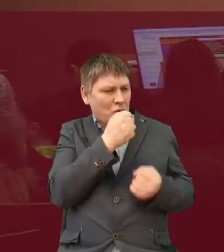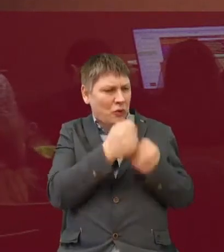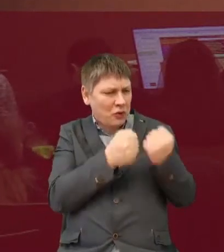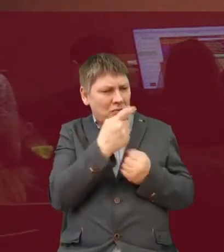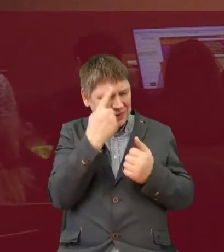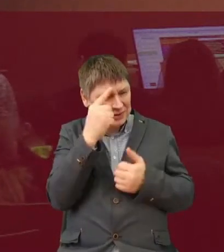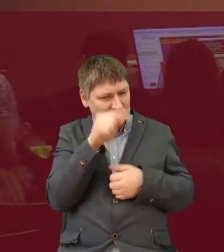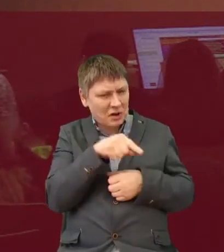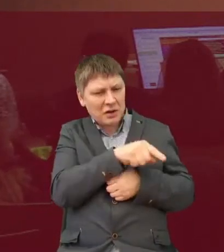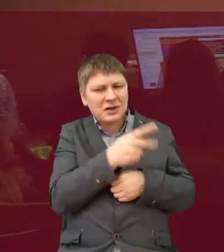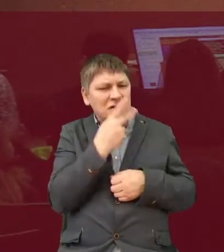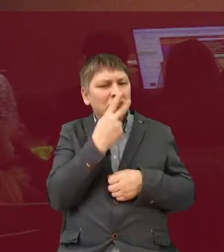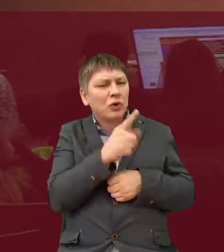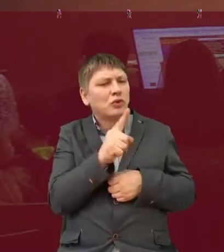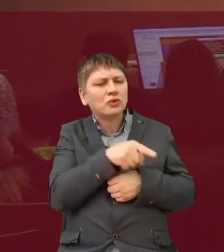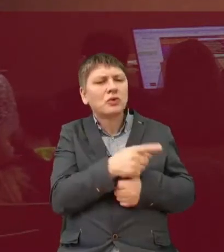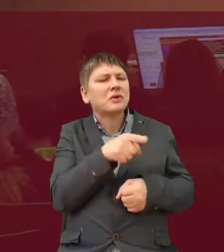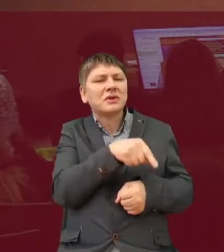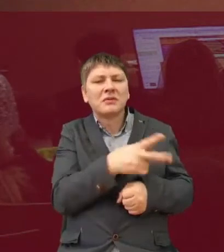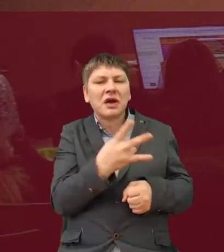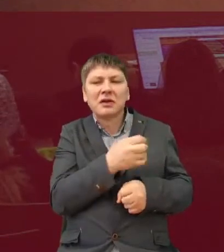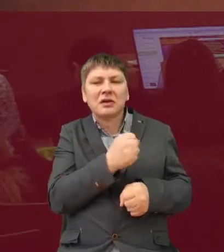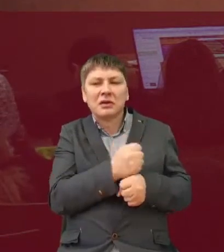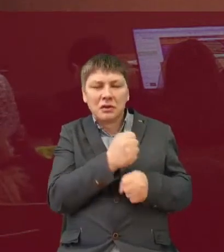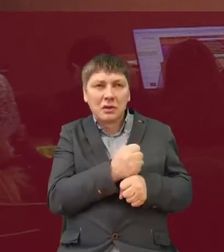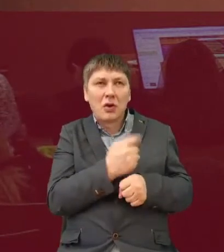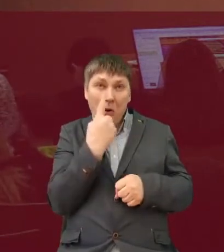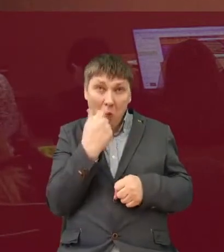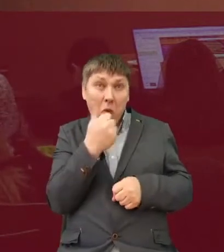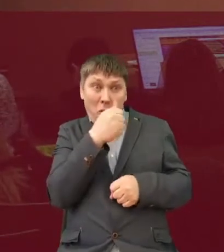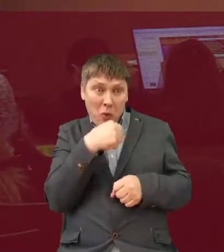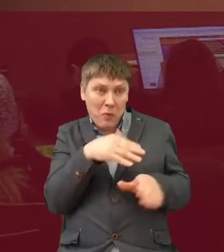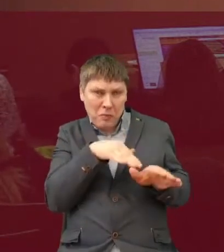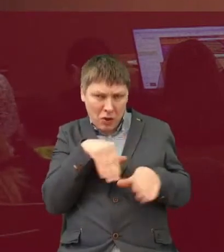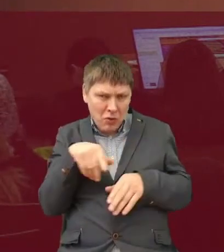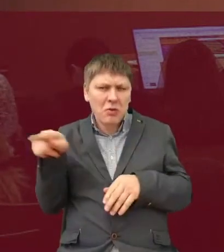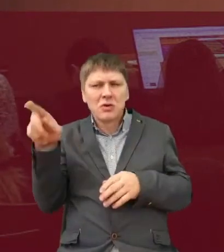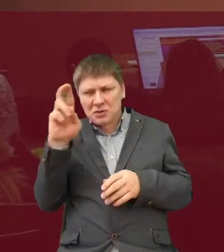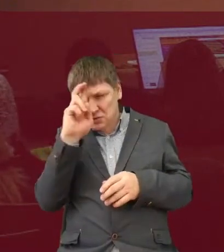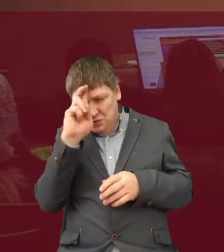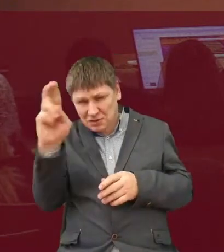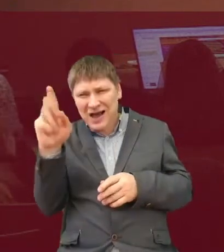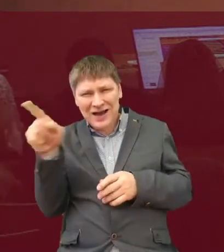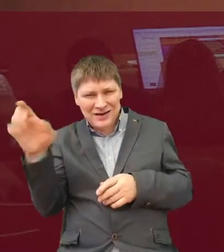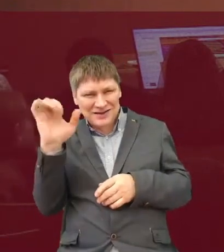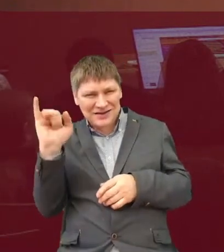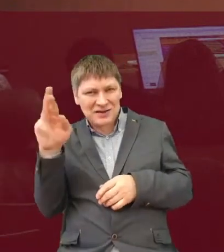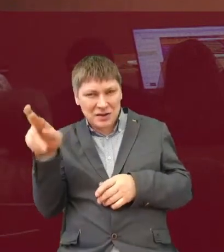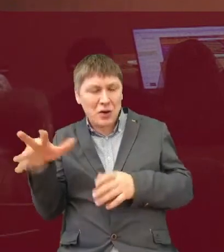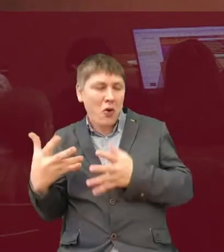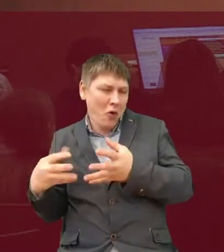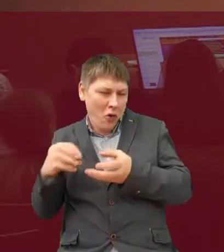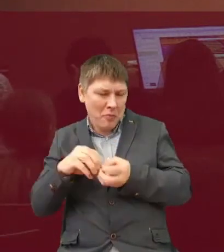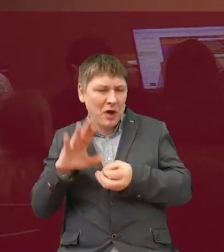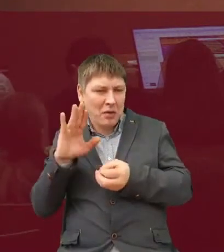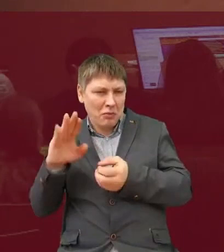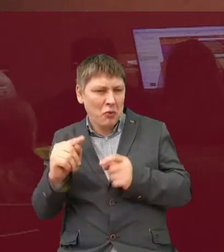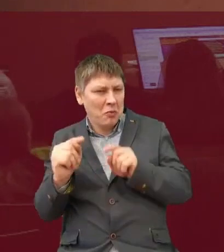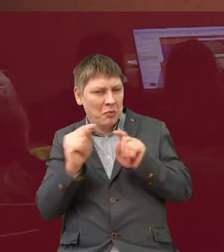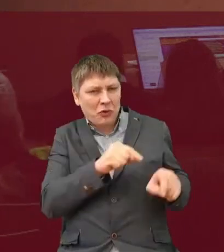знай и смотри что тебе делать ибо по прошествии года царь сирийский Опять пойдет против тебя